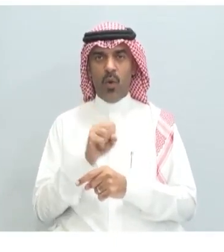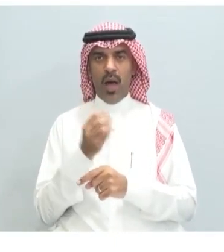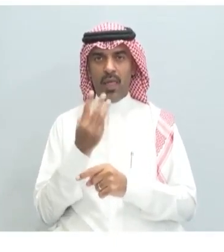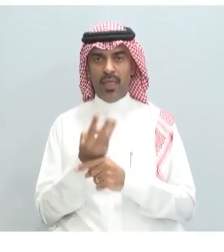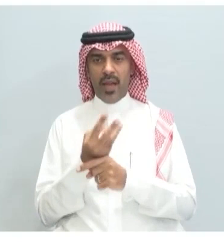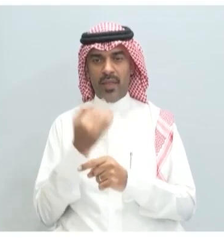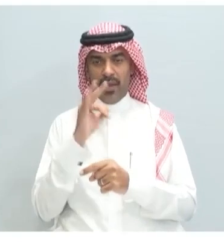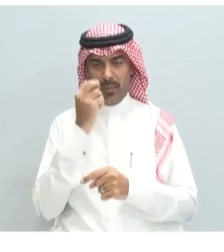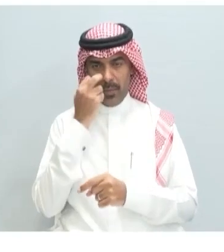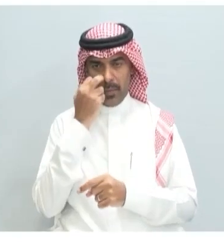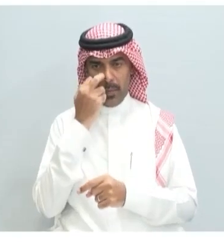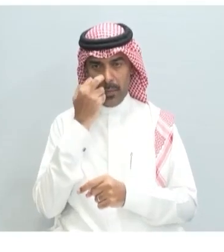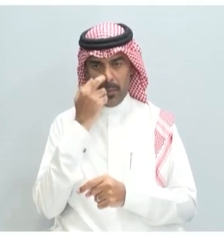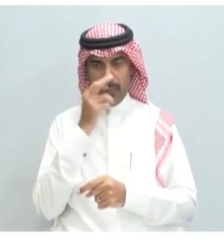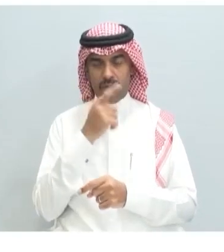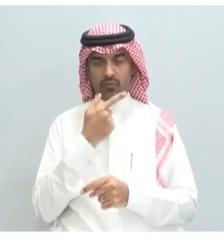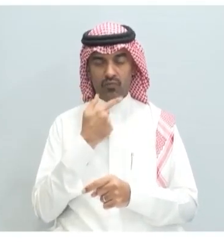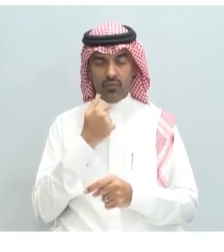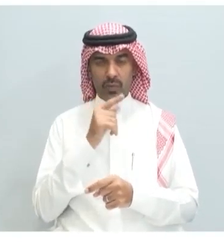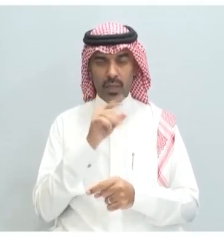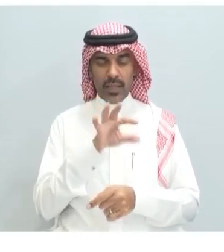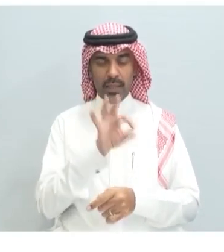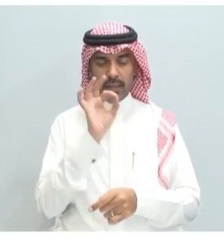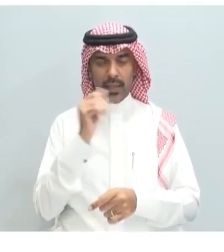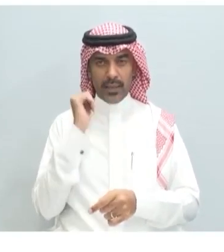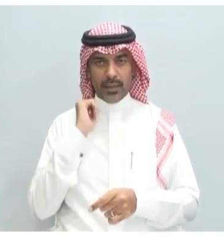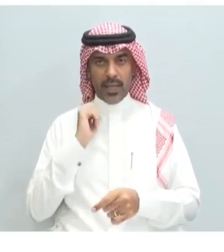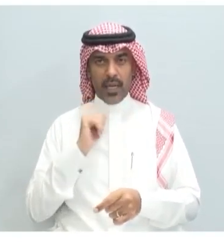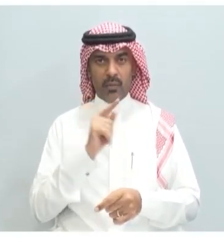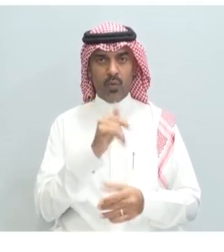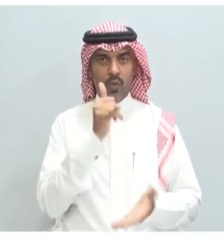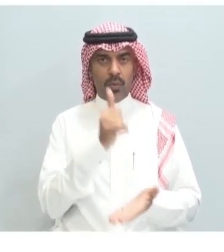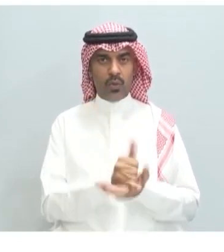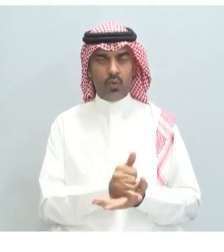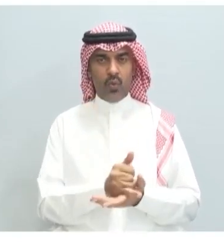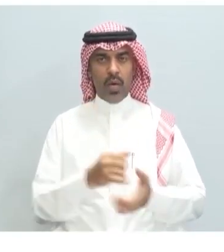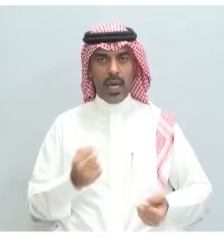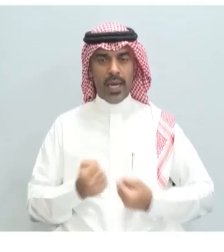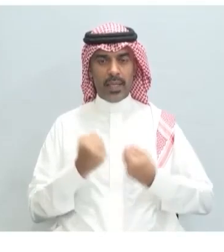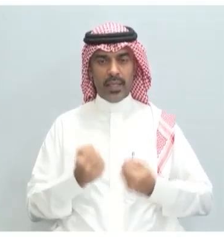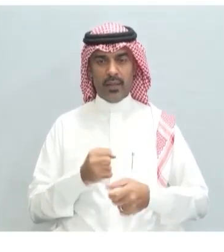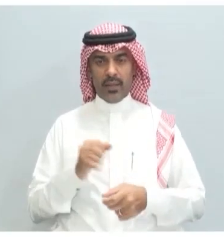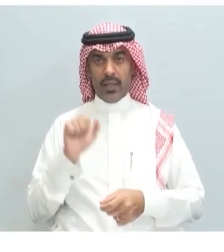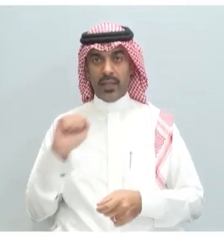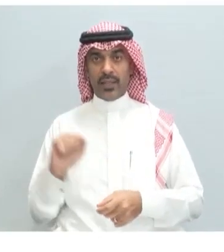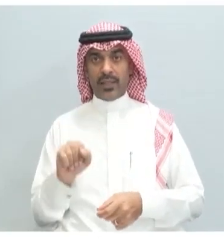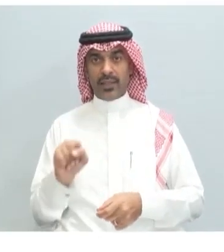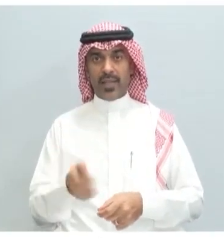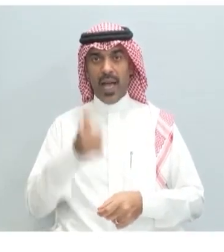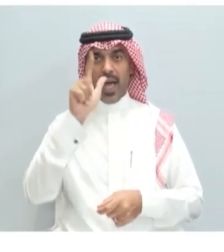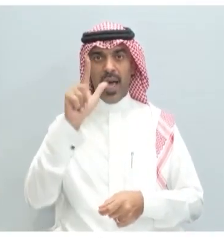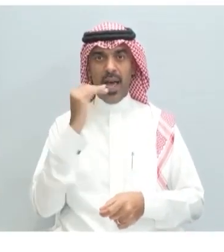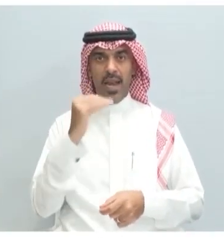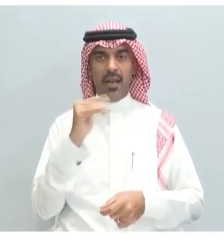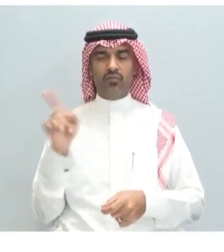ليكون مسؤول انشطه ليترشح ل يكون مسؤول انشطه يرغب صالح ان يكون المسؤول من الصف الثاني